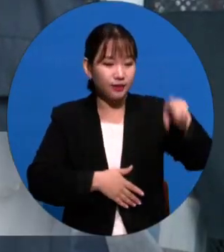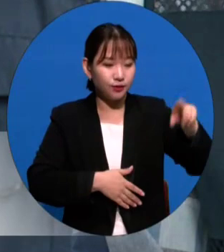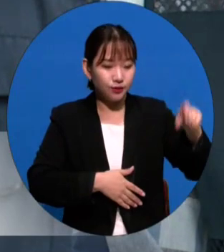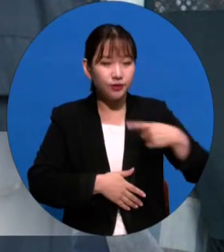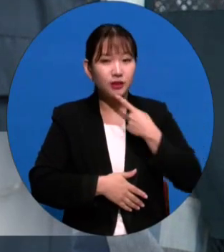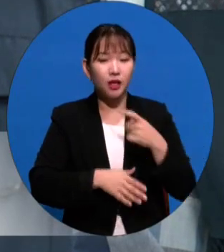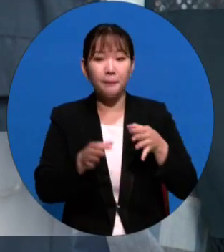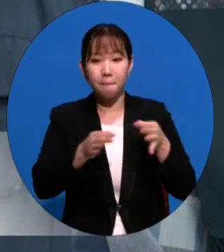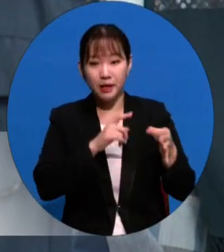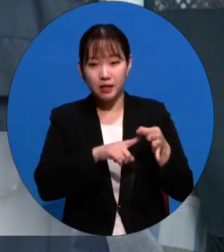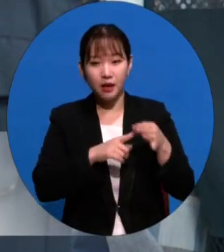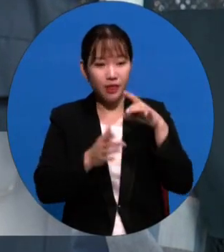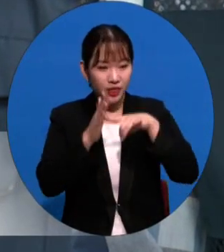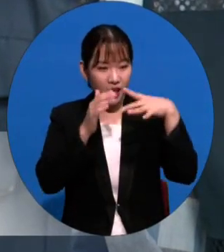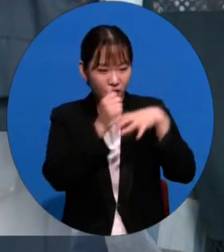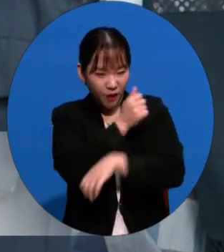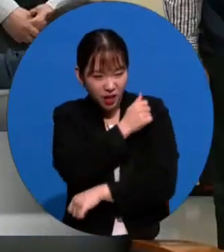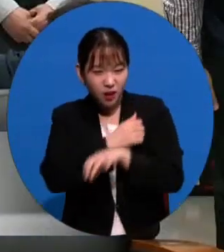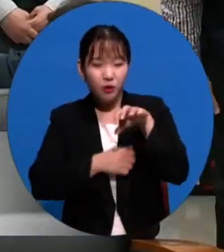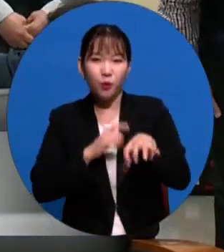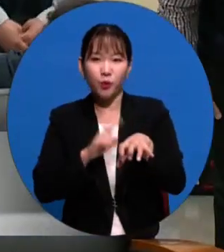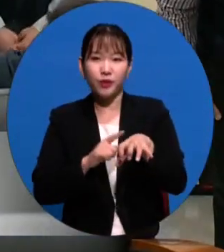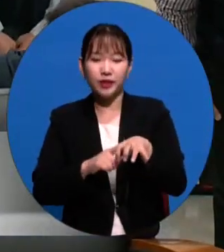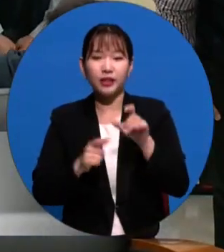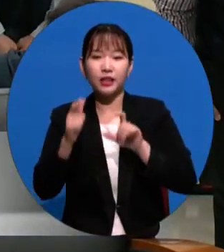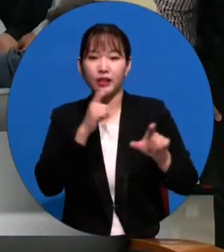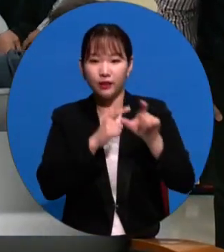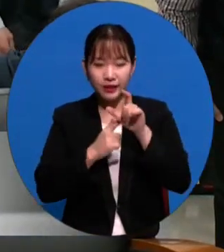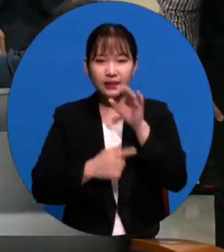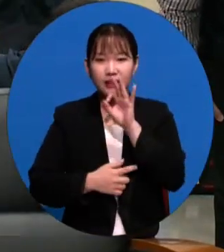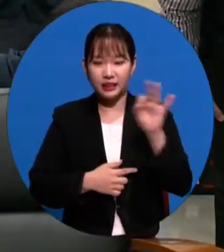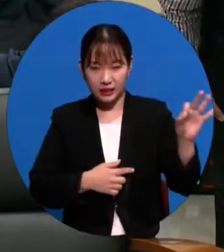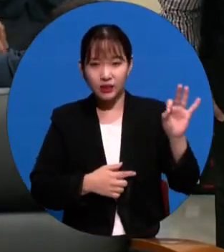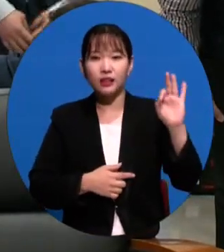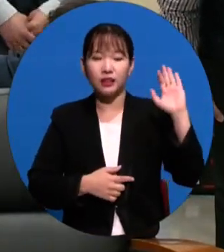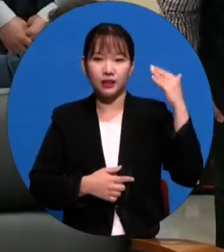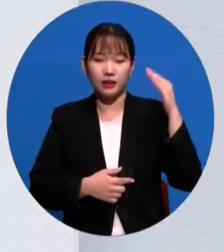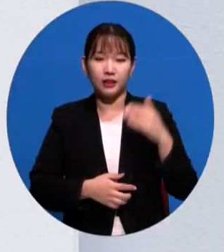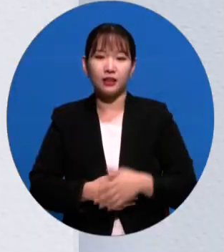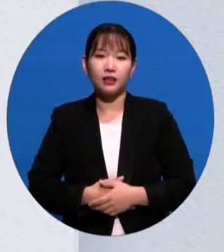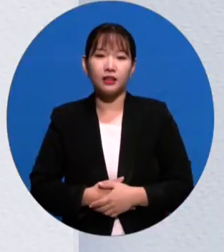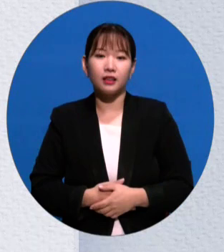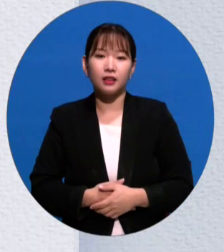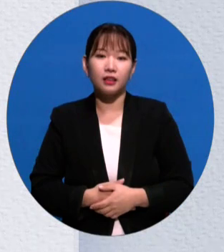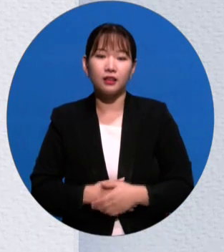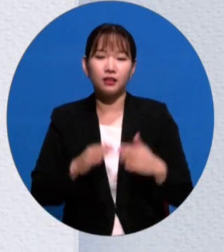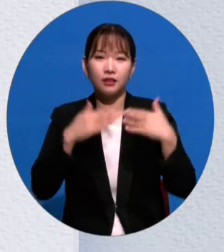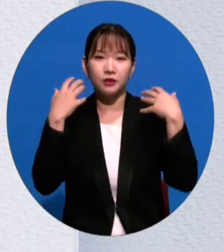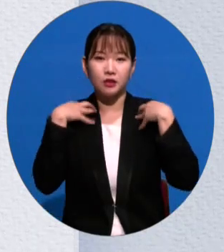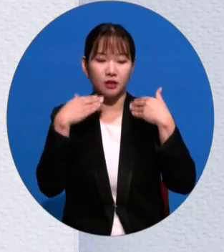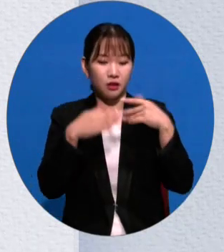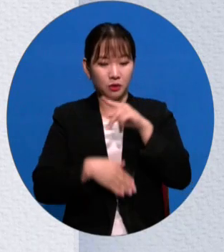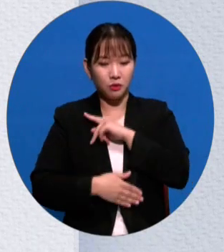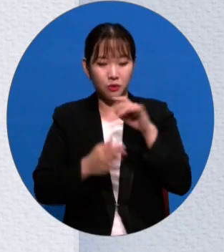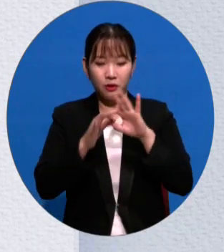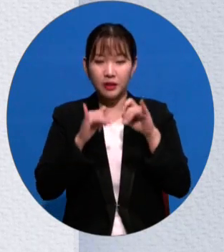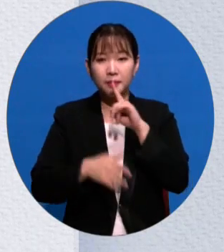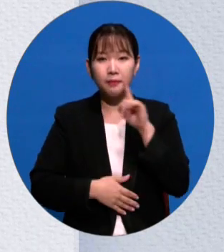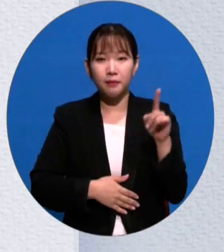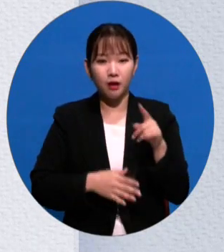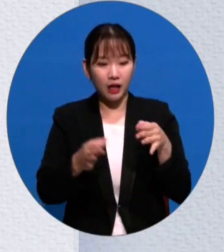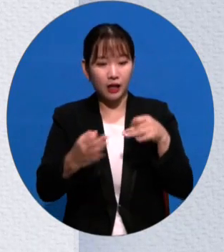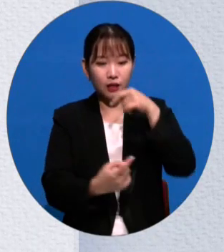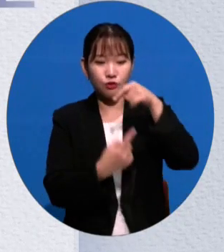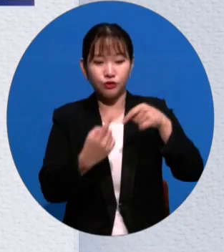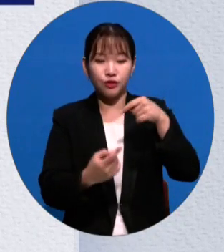매점이 세금 횡령의 창구였다는 사실을 더 이상 부정할 수 없었기 때문입니다. 전남도청 노조 관계자는 매점